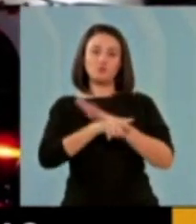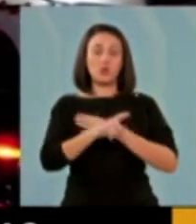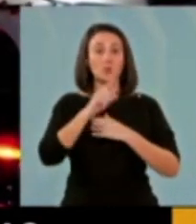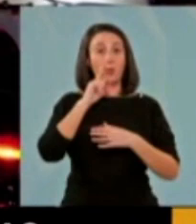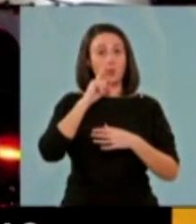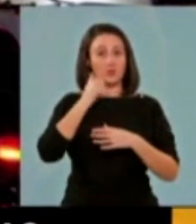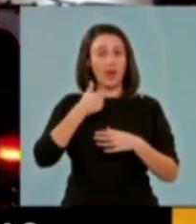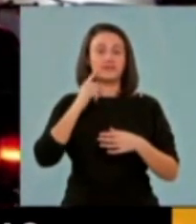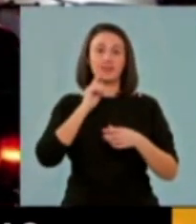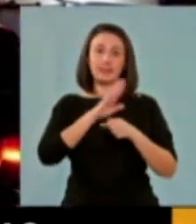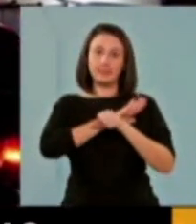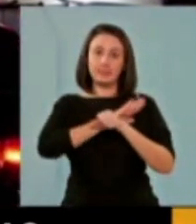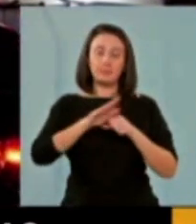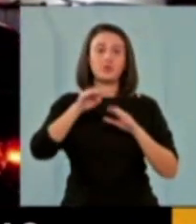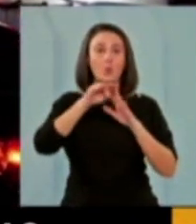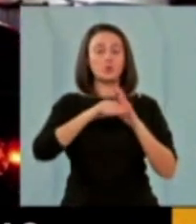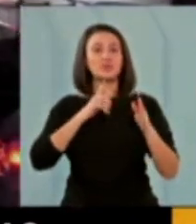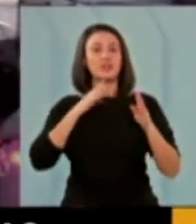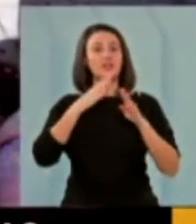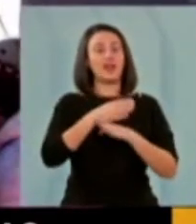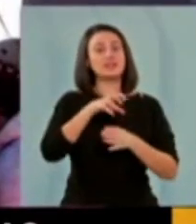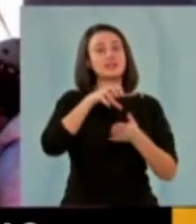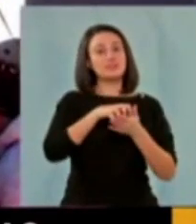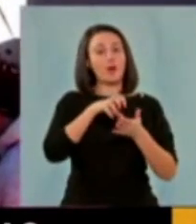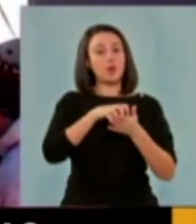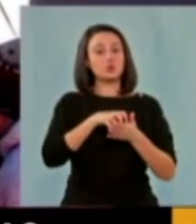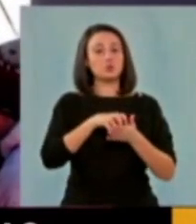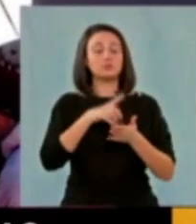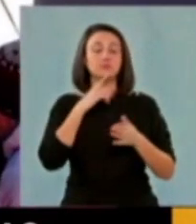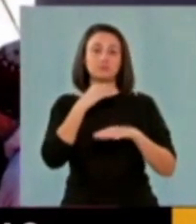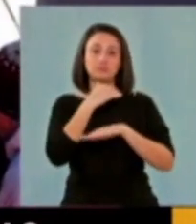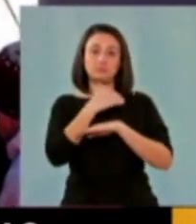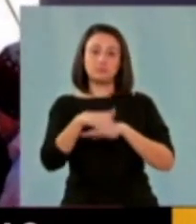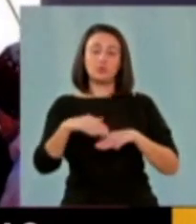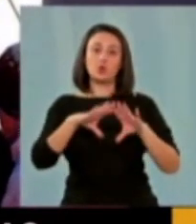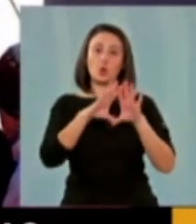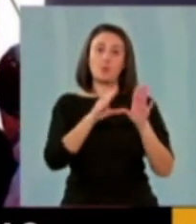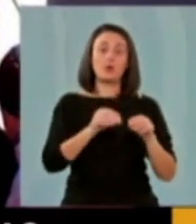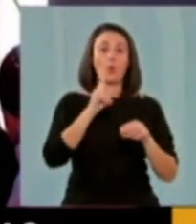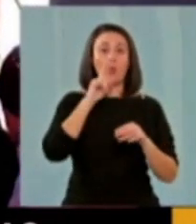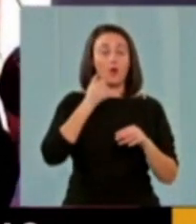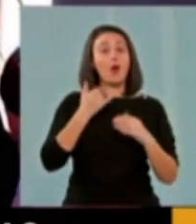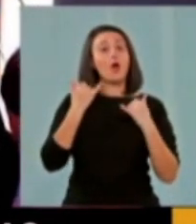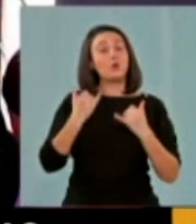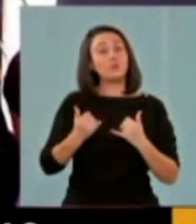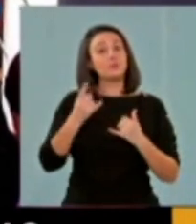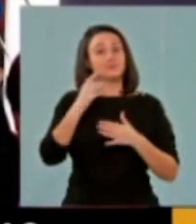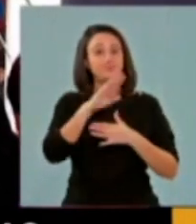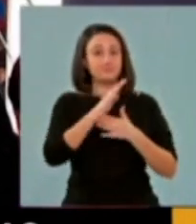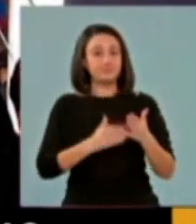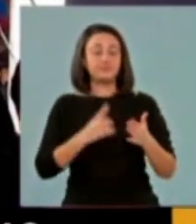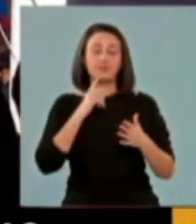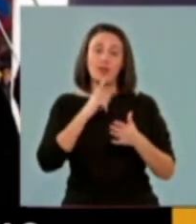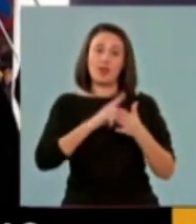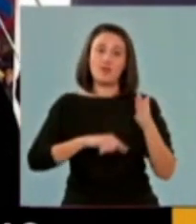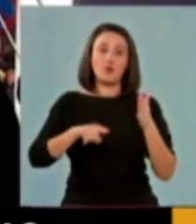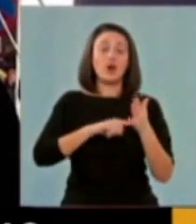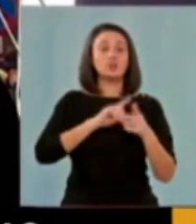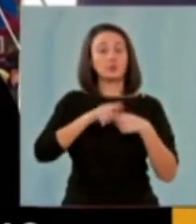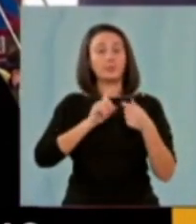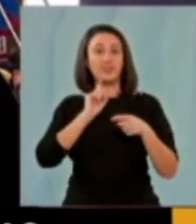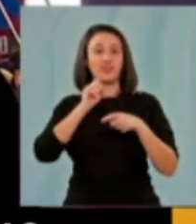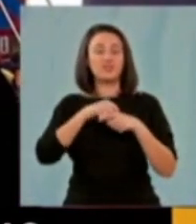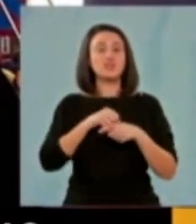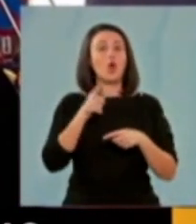ucraineni să îndeplinească condițiile de intrare în spațiul Schengen la frontiera dintre România și Ucraina acum această cerere a fost revocată după